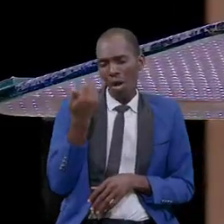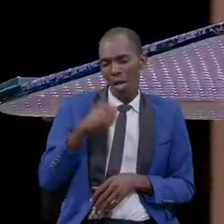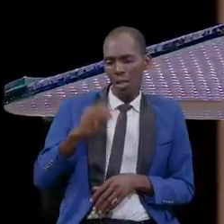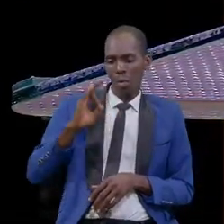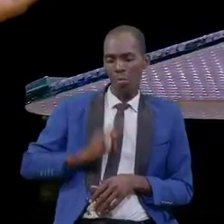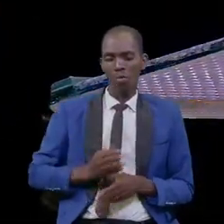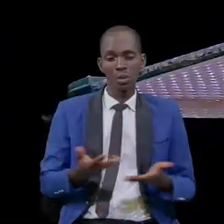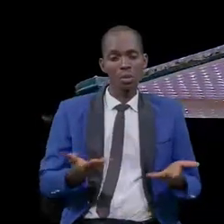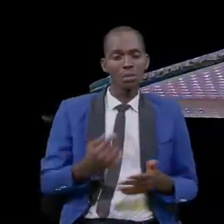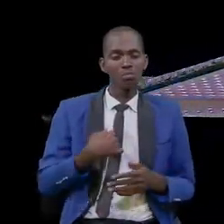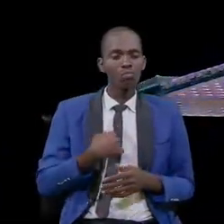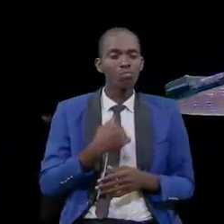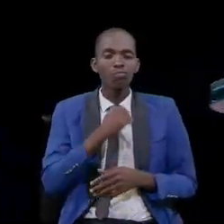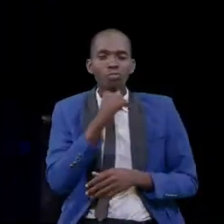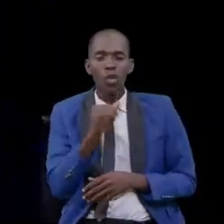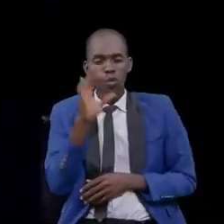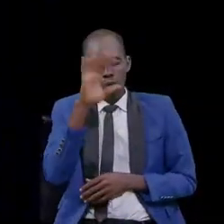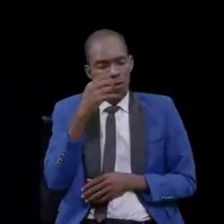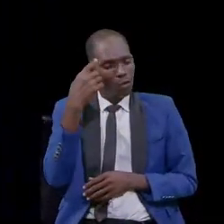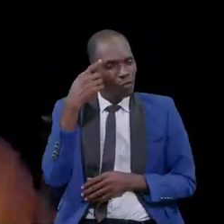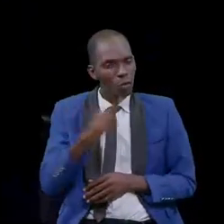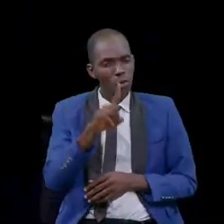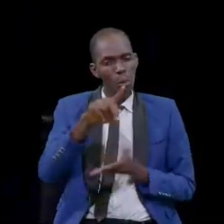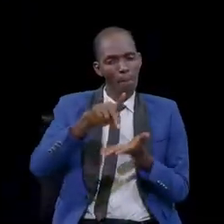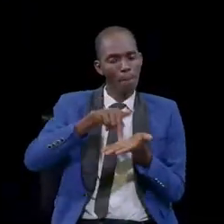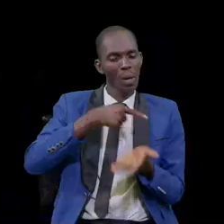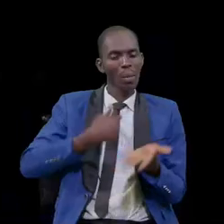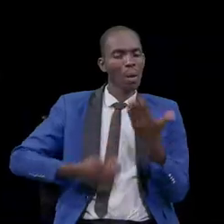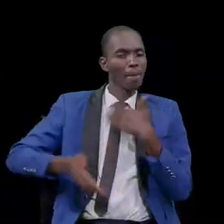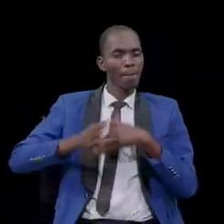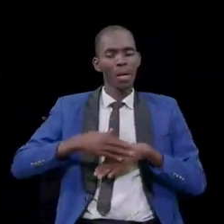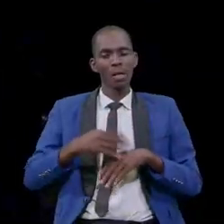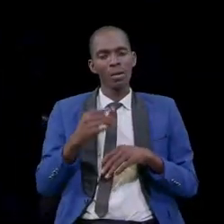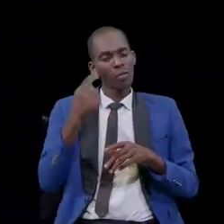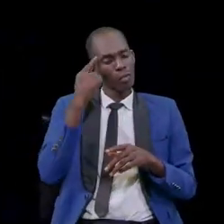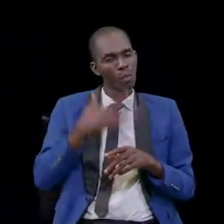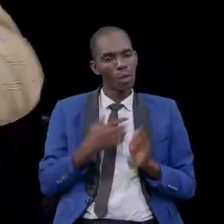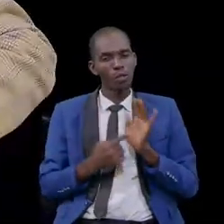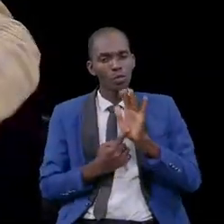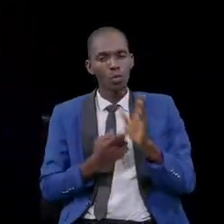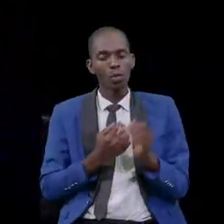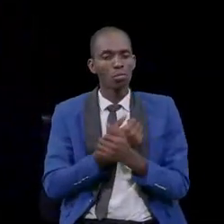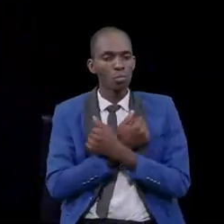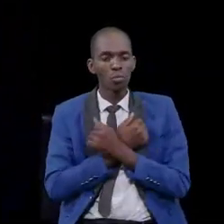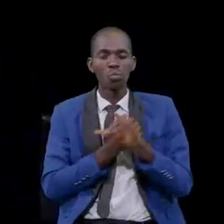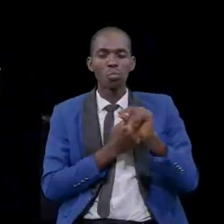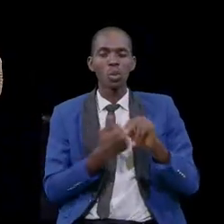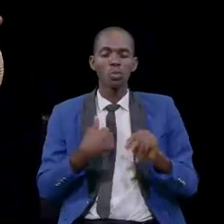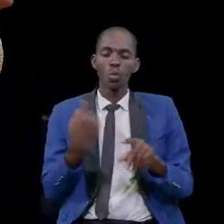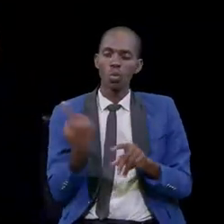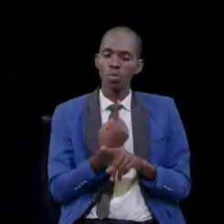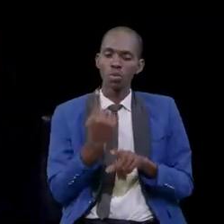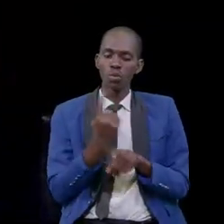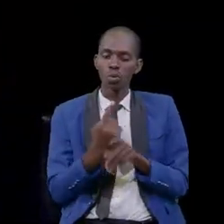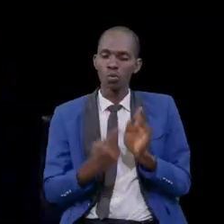cherche aucun gain ici, je ne cherche rien de gain, seulement j'obéis à